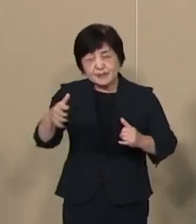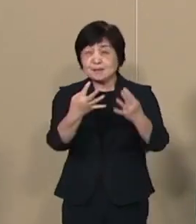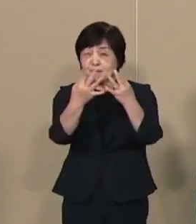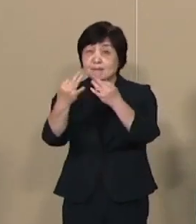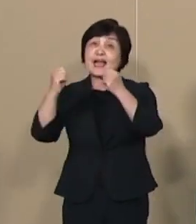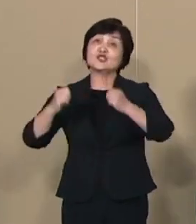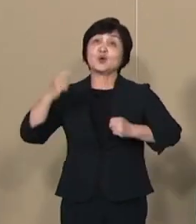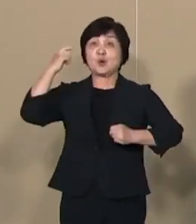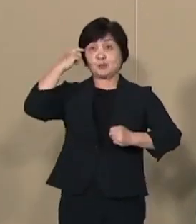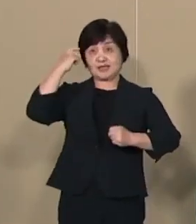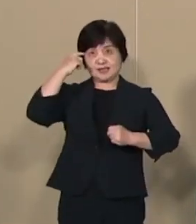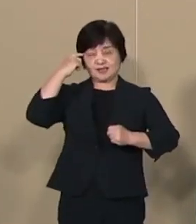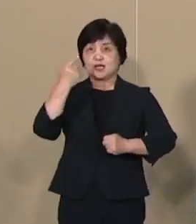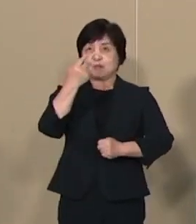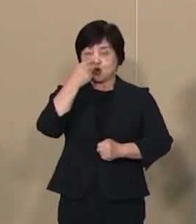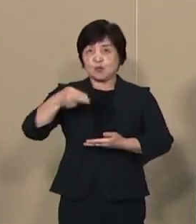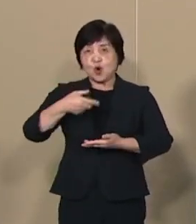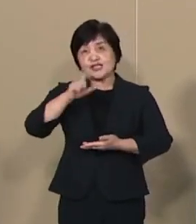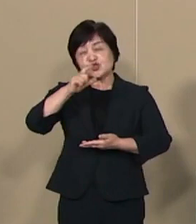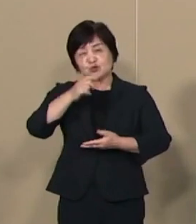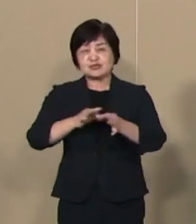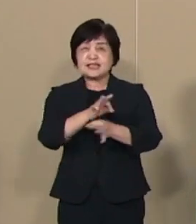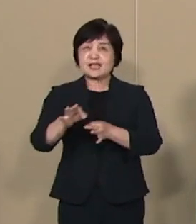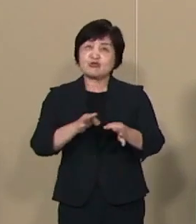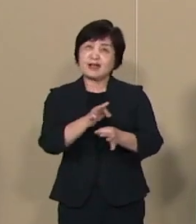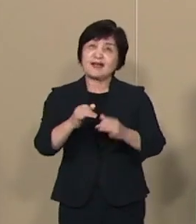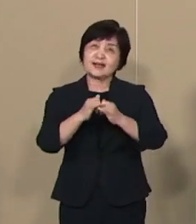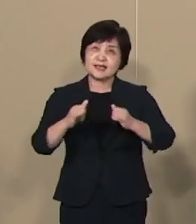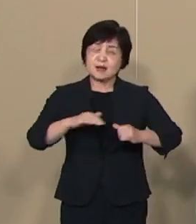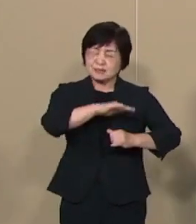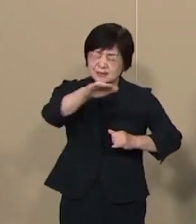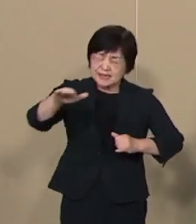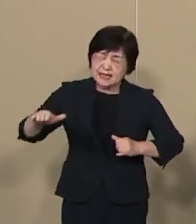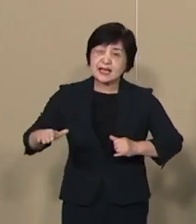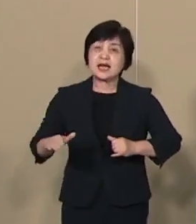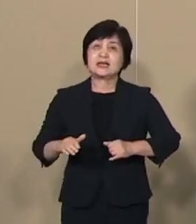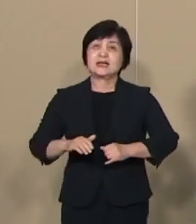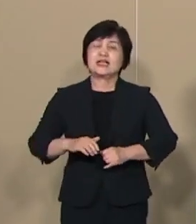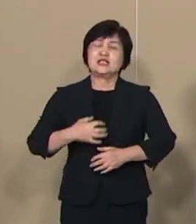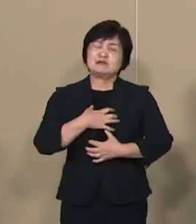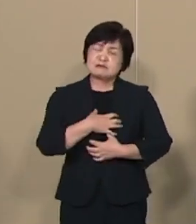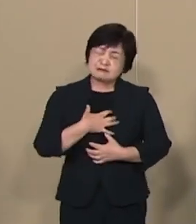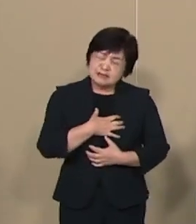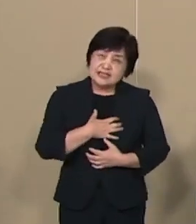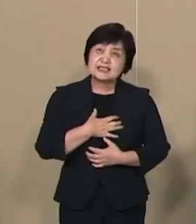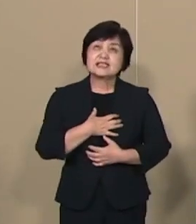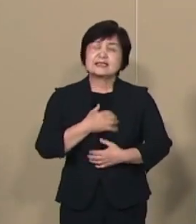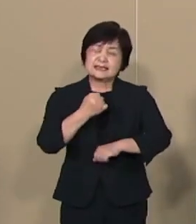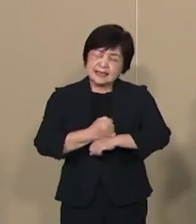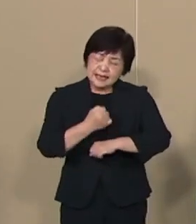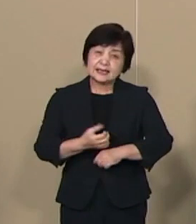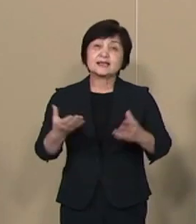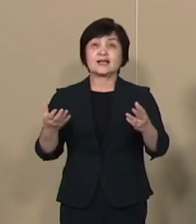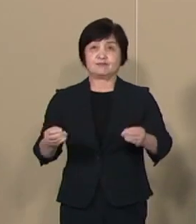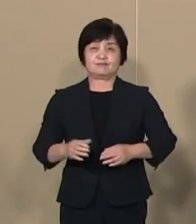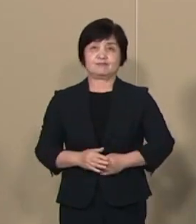だし特にボム飲食店経営者なんでわかるんですね飲食店経営者の人たちも辛い思いをしたと思いますあとまあ飲食店は